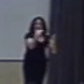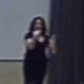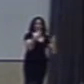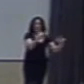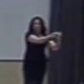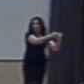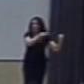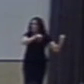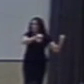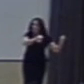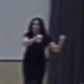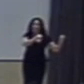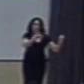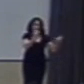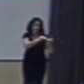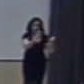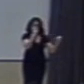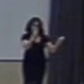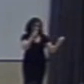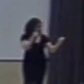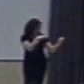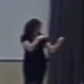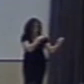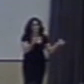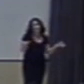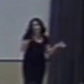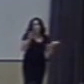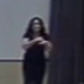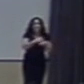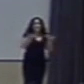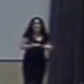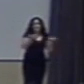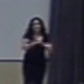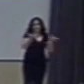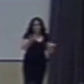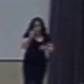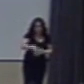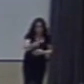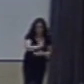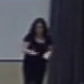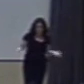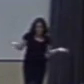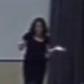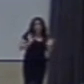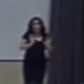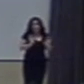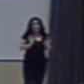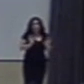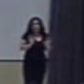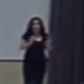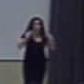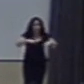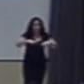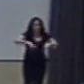de mirar, no? O que no hi ha res morbós per mirar, una cosa atractiva, no? Per mirar. Però la gent mira, no?